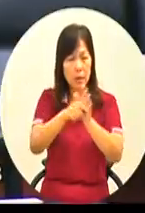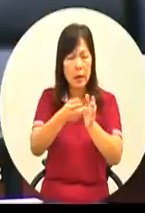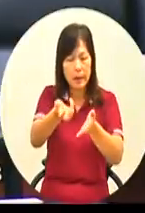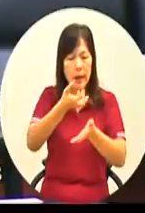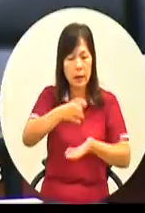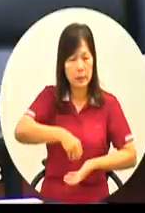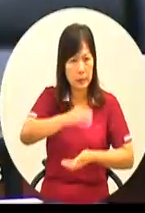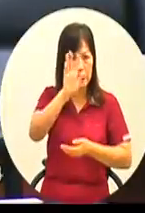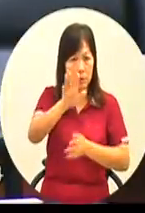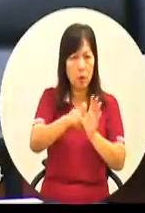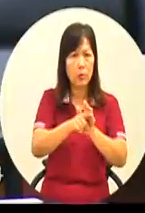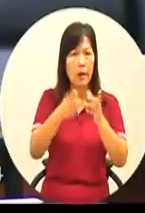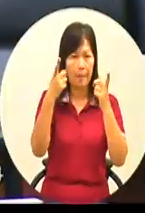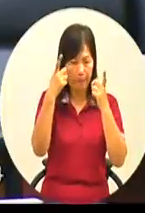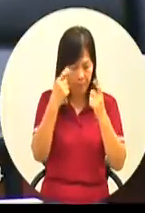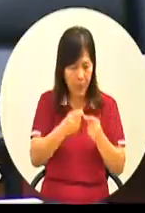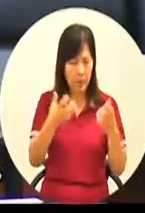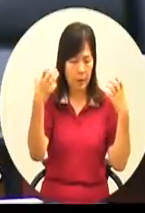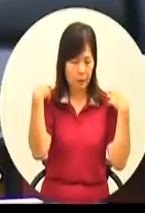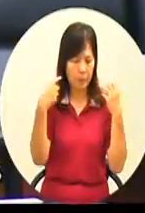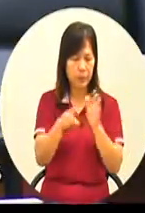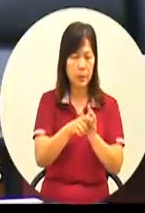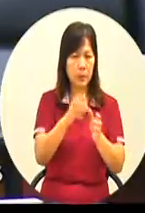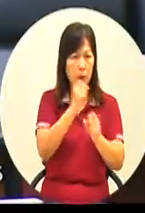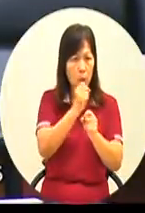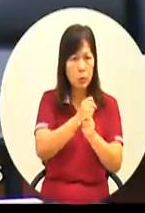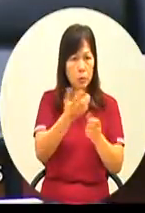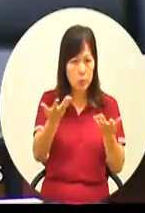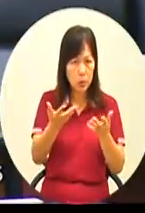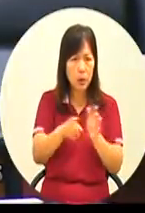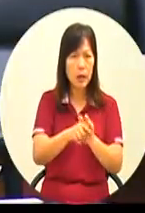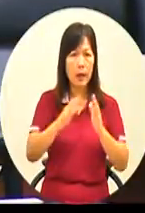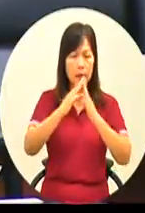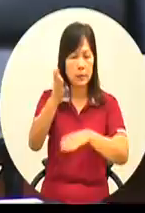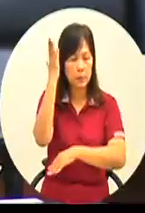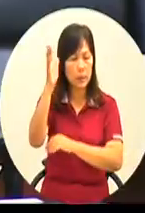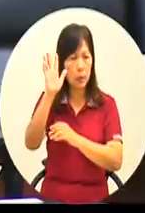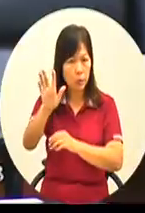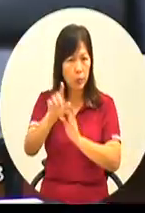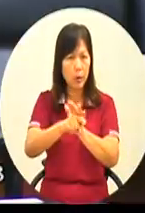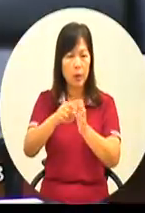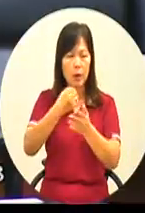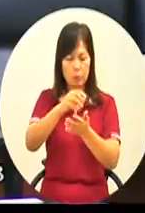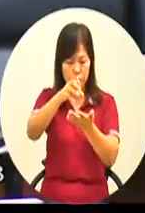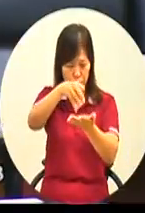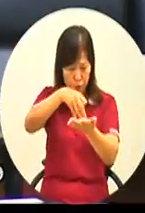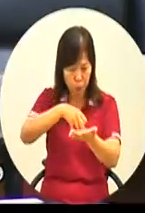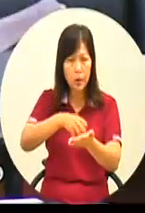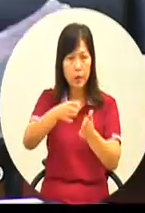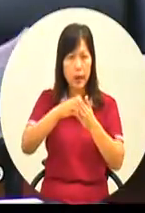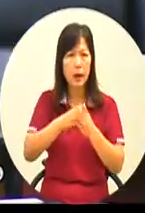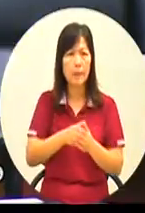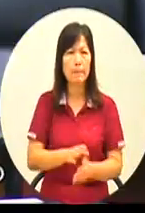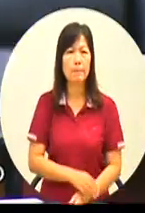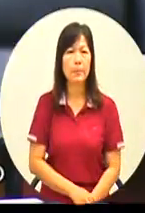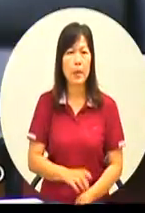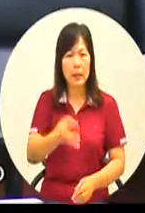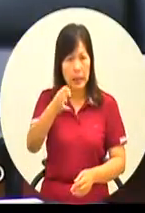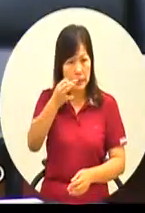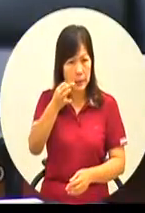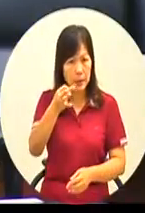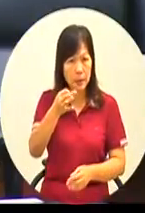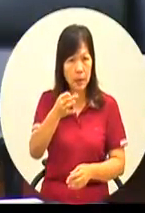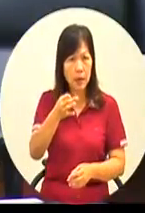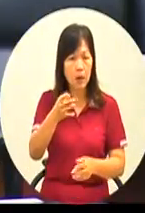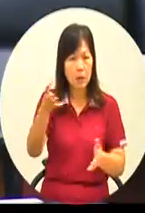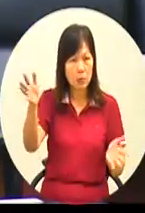的所有他延揽的所有的案件的部分，只要是市政府的，请你把它呈现出来。刚刚所提的金额的部分到